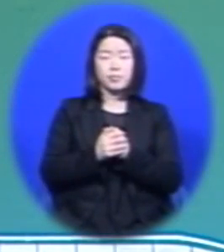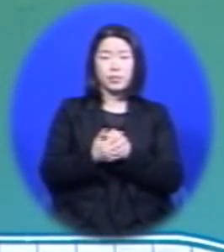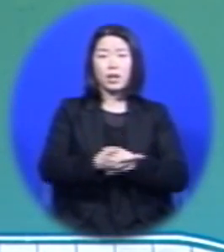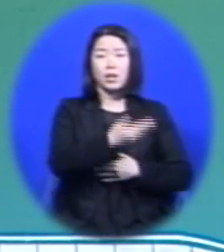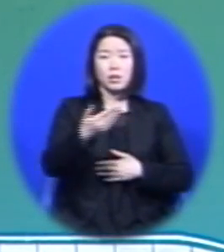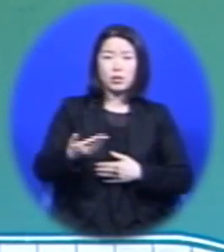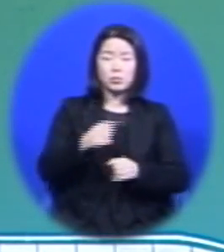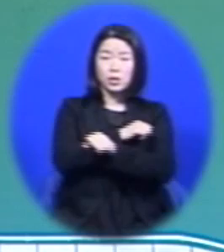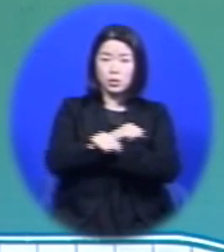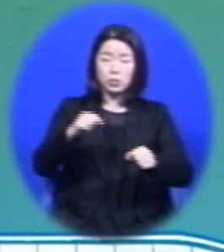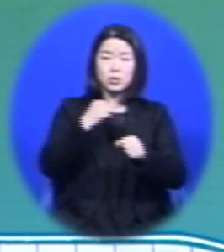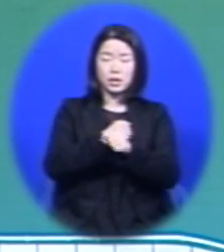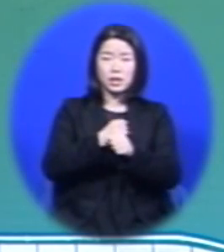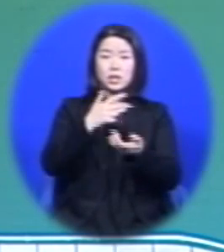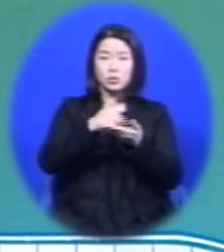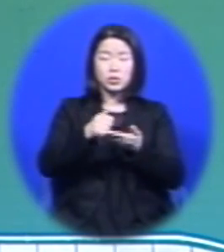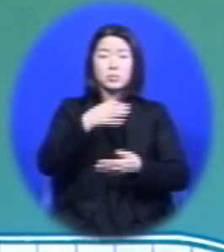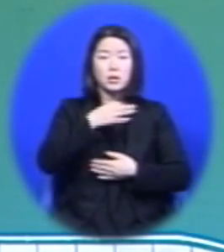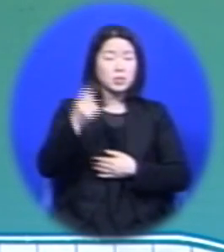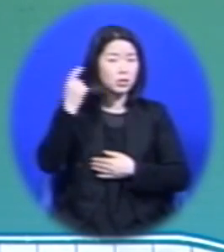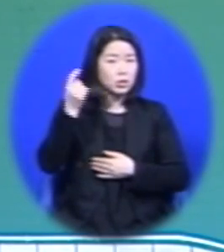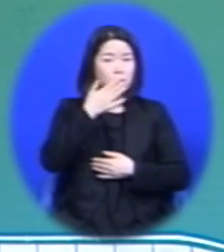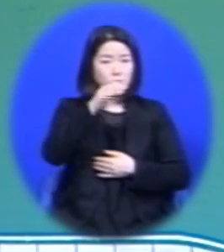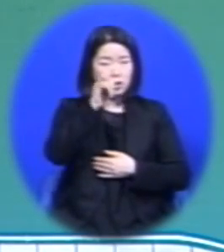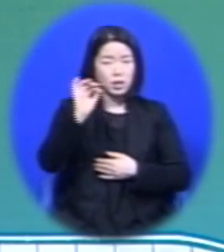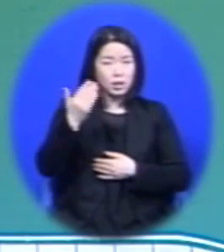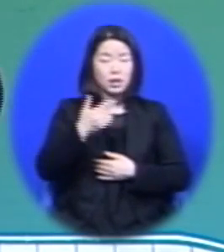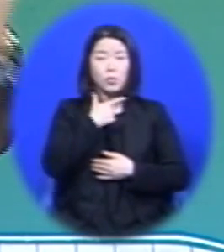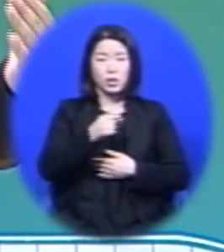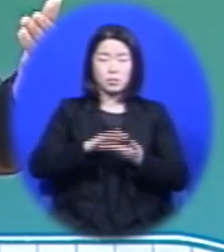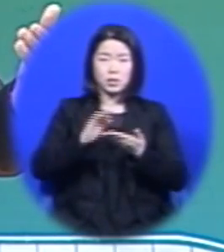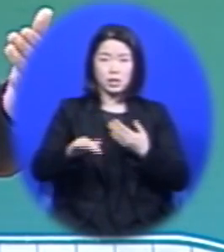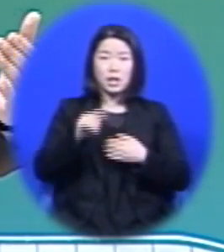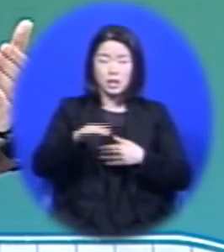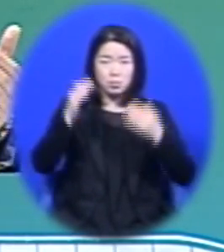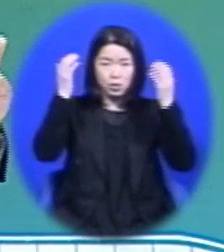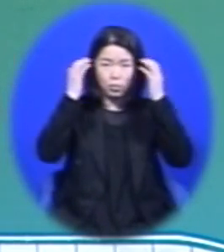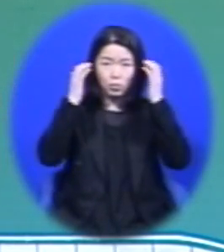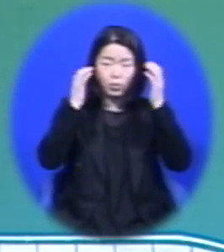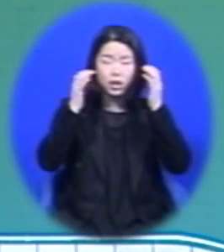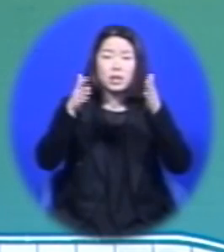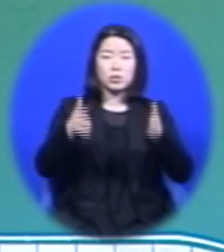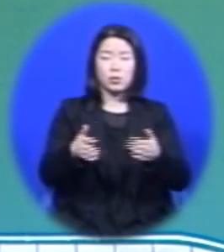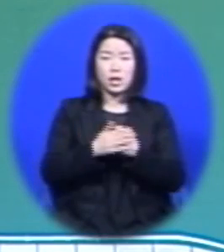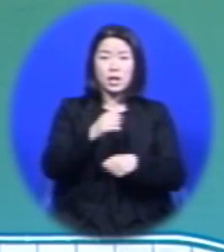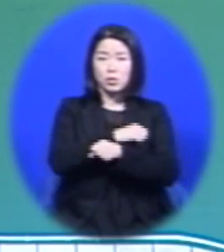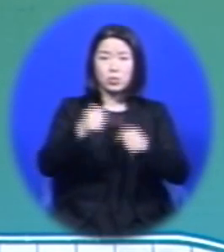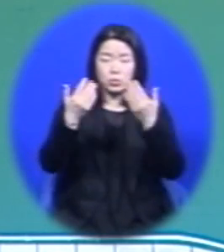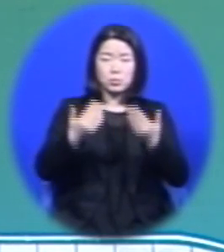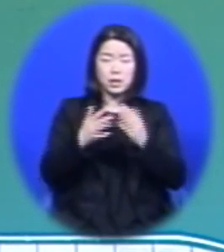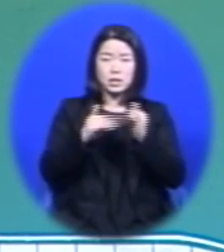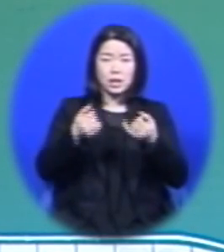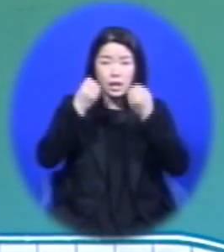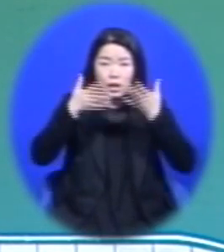여러분을 용서한다고 하시는 주님의 음성을 들으실 수 있게 되기를 바랍니다. 그리고 이번 고난주간에 용서받은 자의